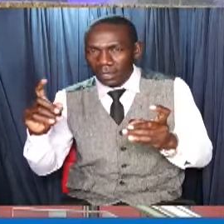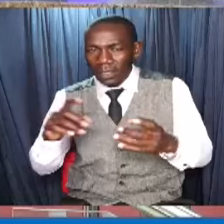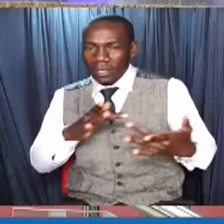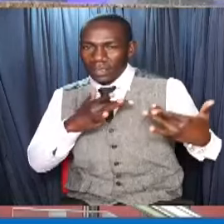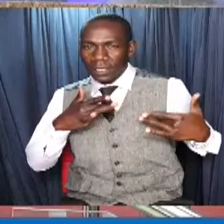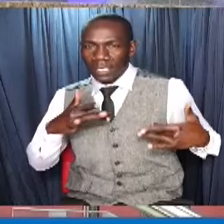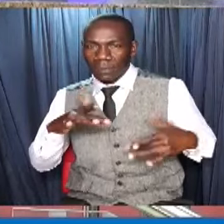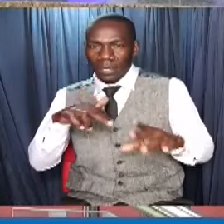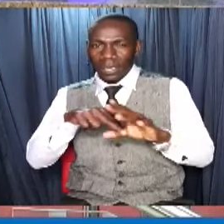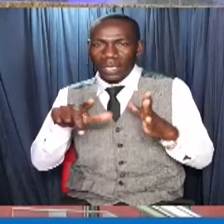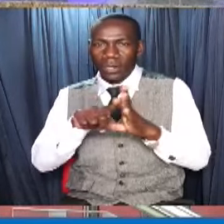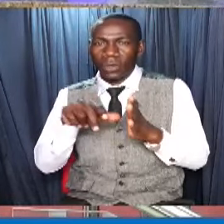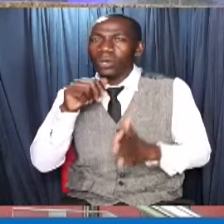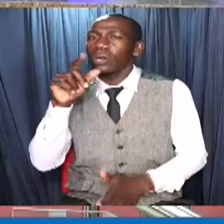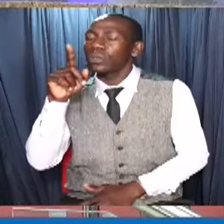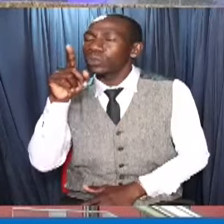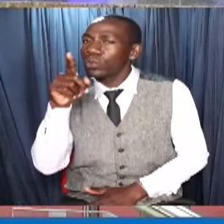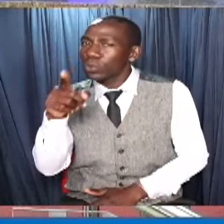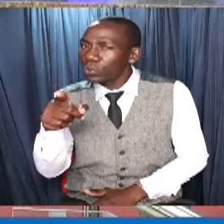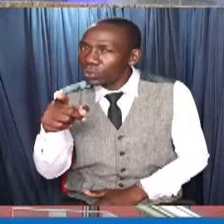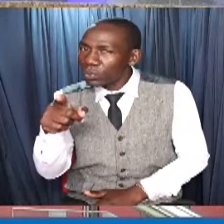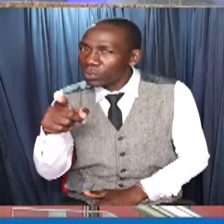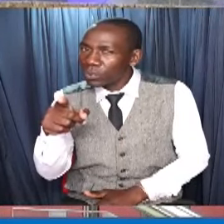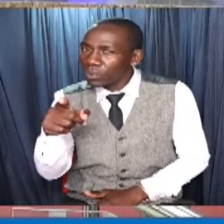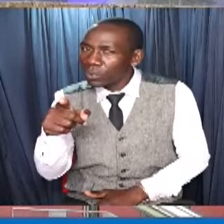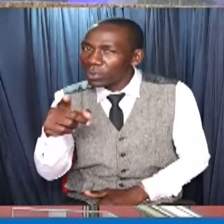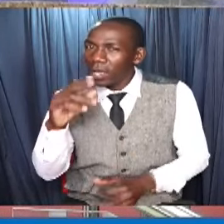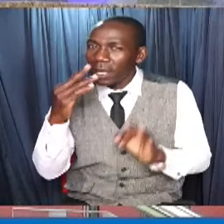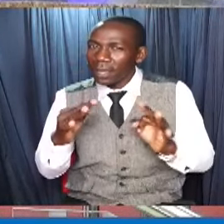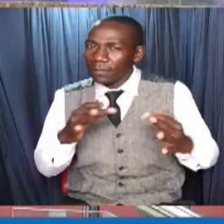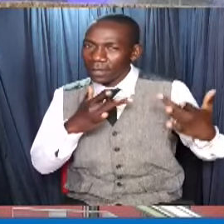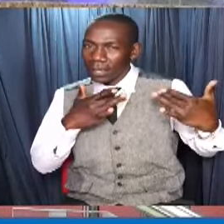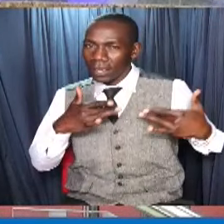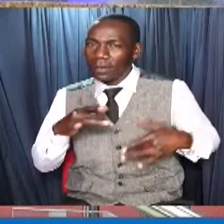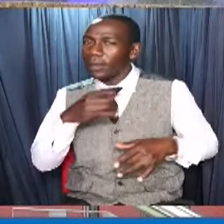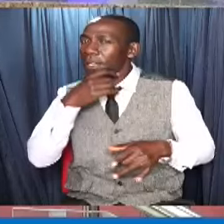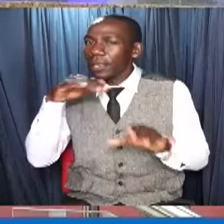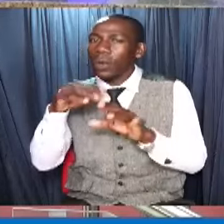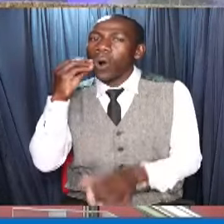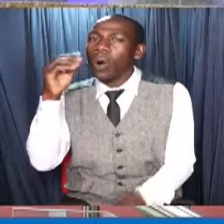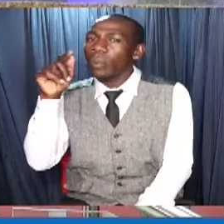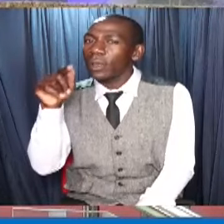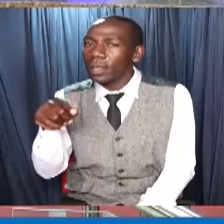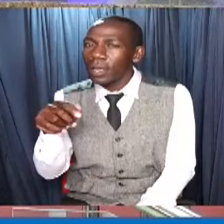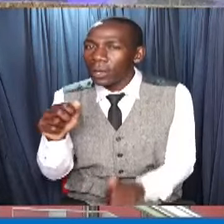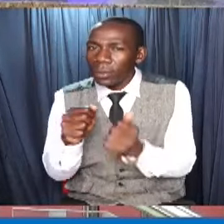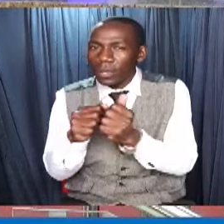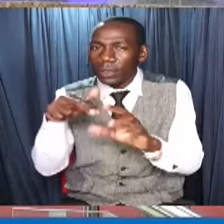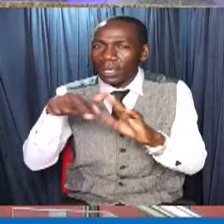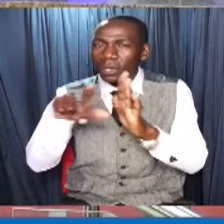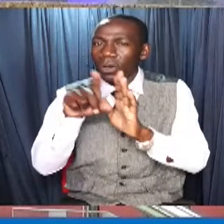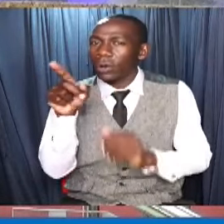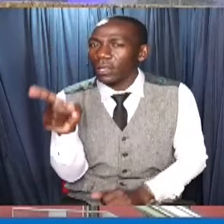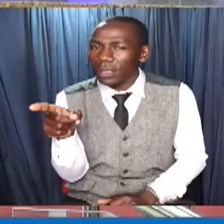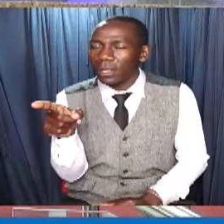moyo mkazamana si wewe it's the heart not you kama ulidanganyika hapa mjini if you are deceived here na shemegi yako by